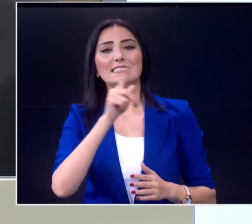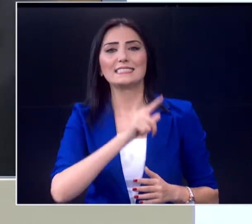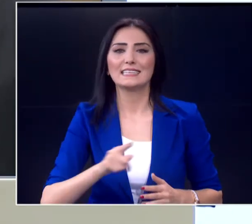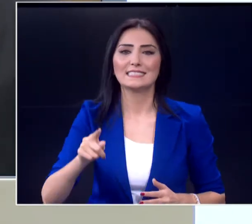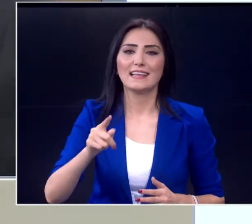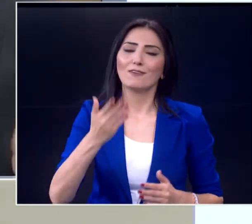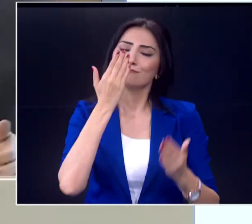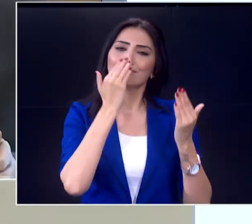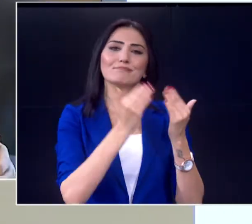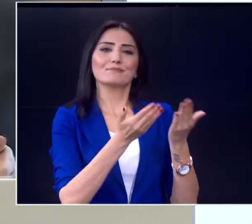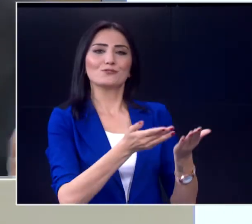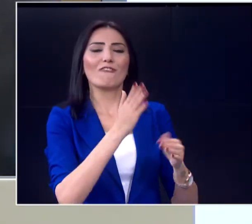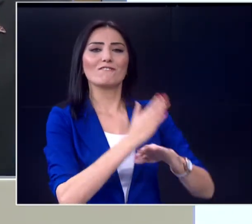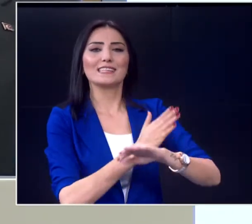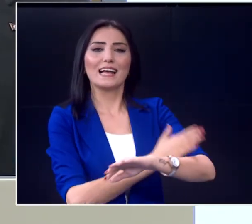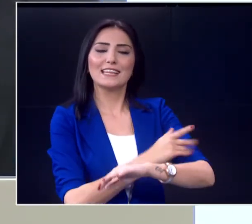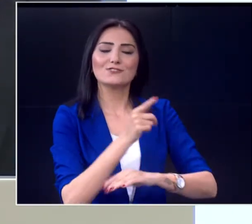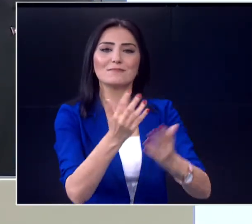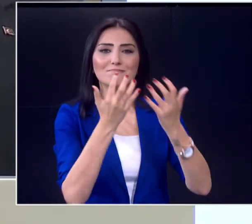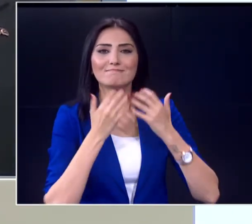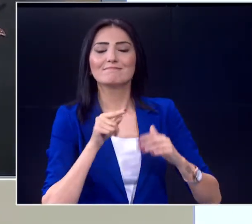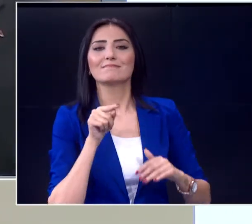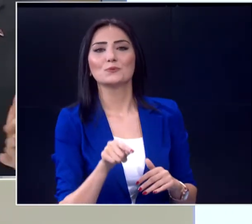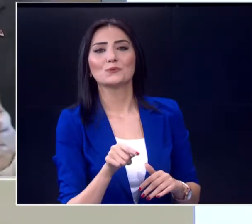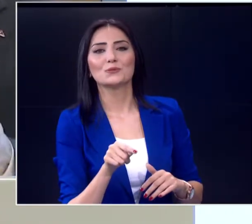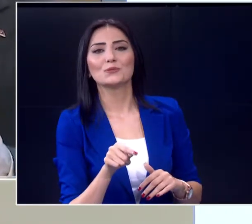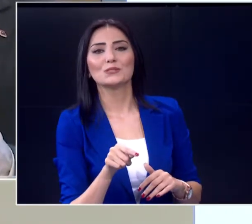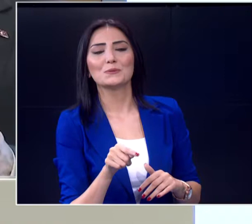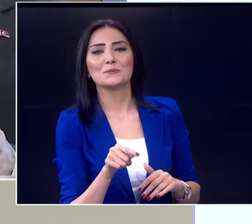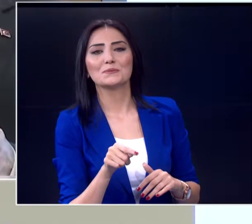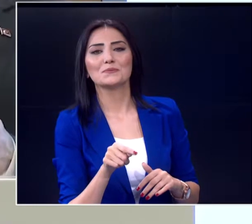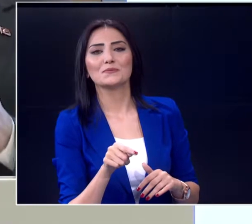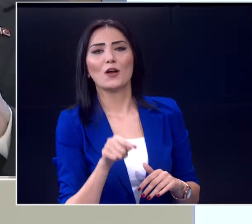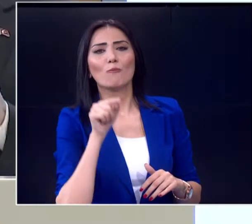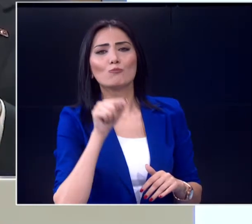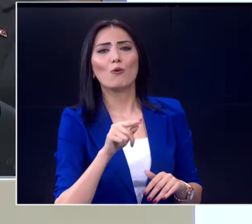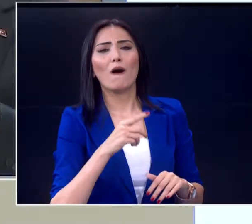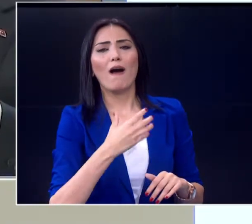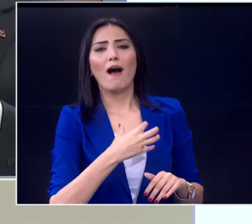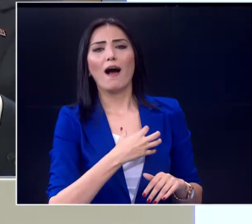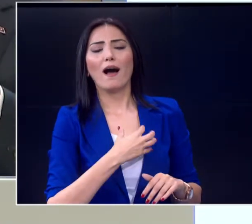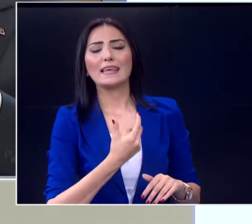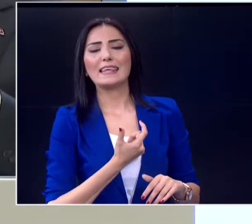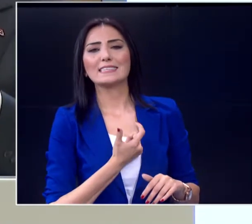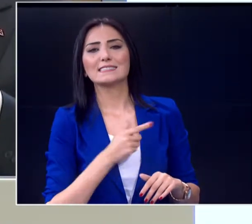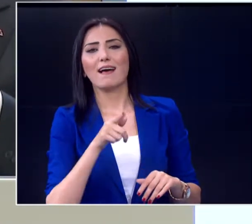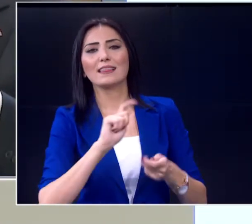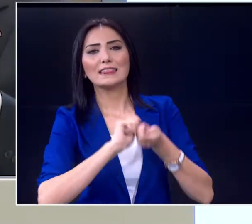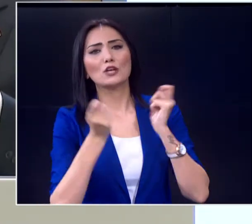itibar ettiniz, vatandaşlarımız da itibar etti. Ve bu anayasa değişikliğini